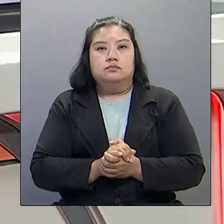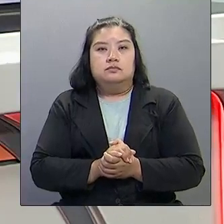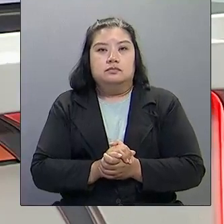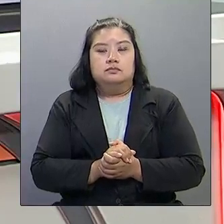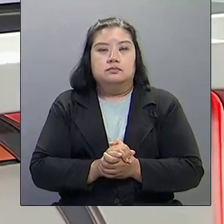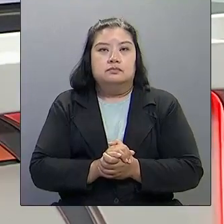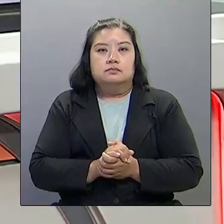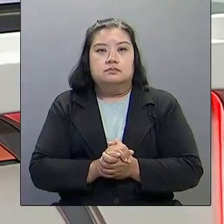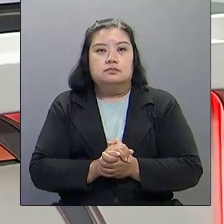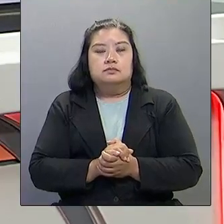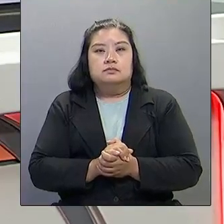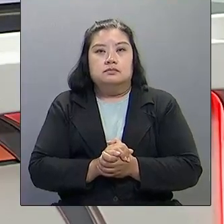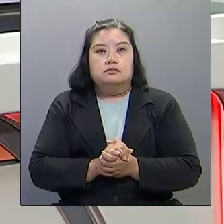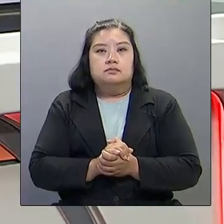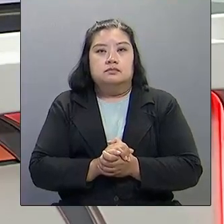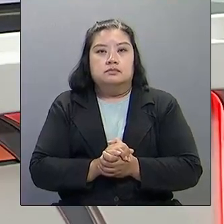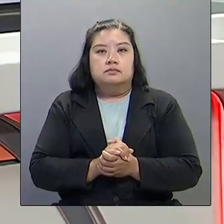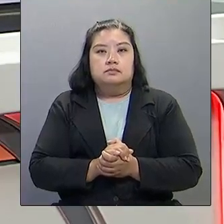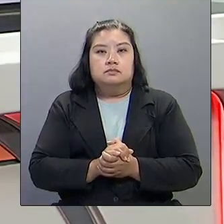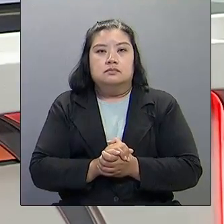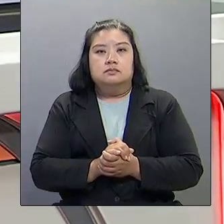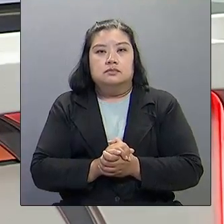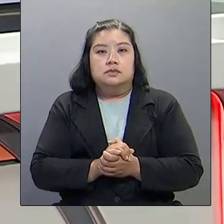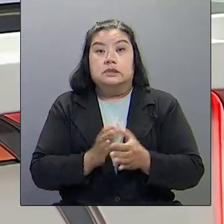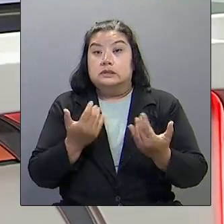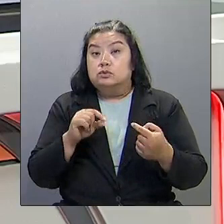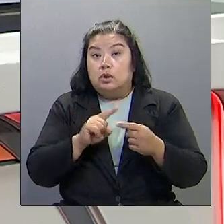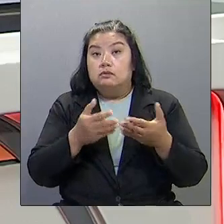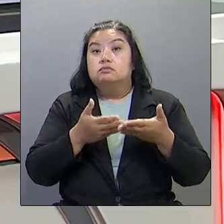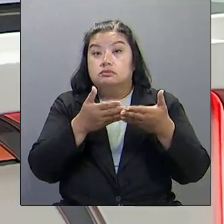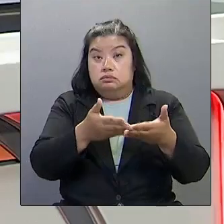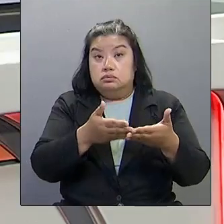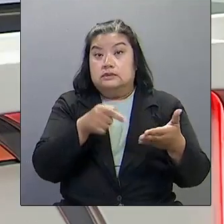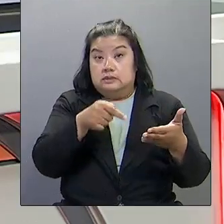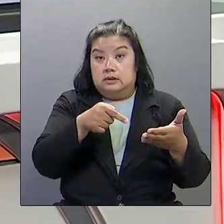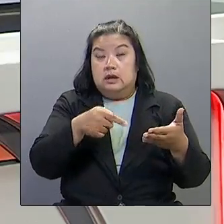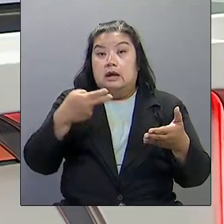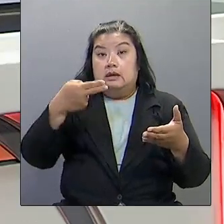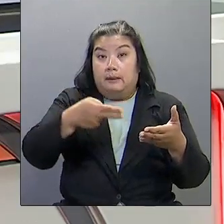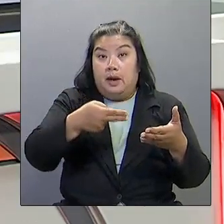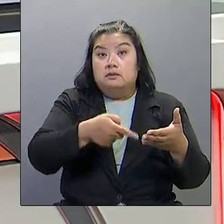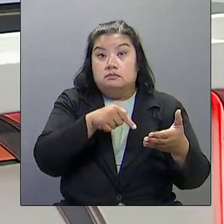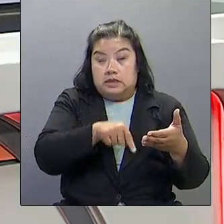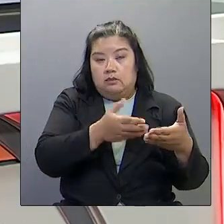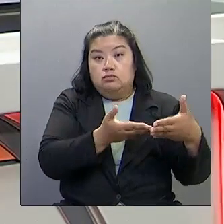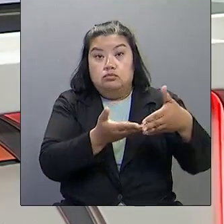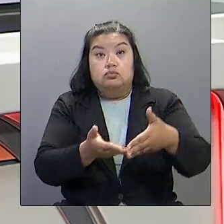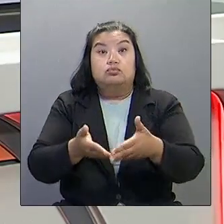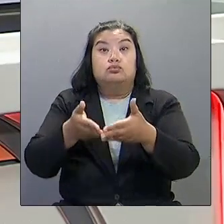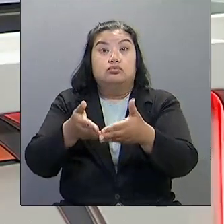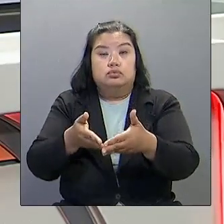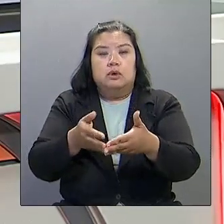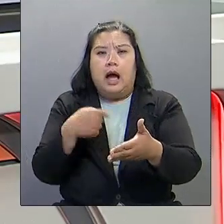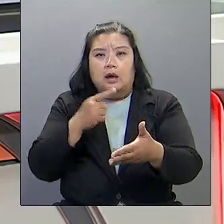มีรายงานเกี่ยวกับเรื่องของเรือบรรทุกน้ำมันที่ถูกสภาพคลื่นลมพัดเข้ามาเกยตื้นนะคะเจ้าของ